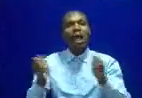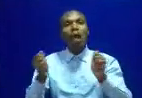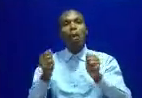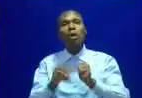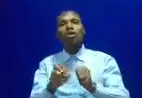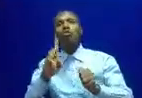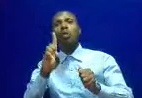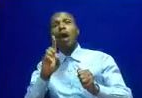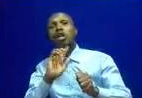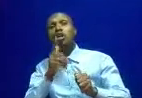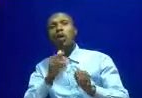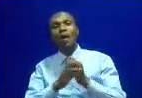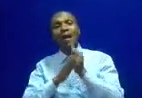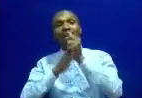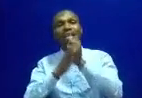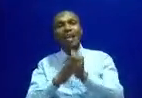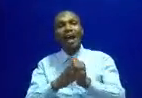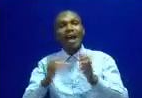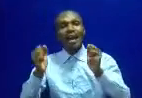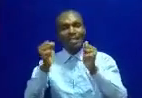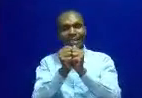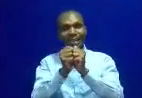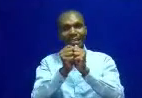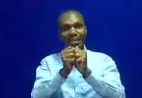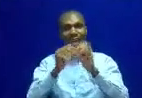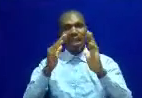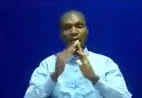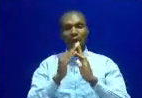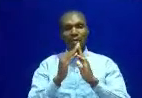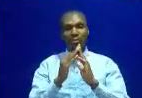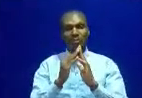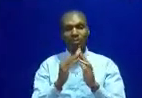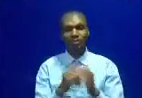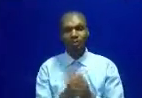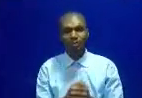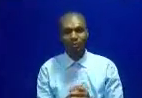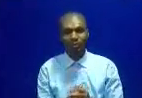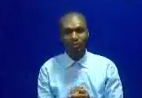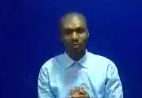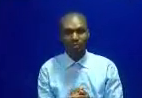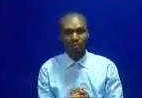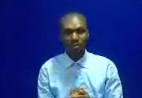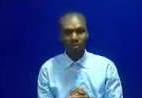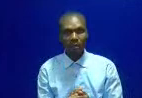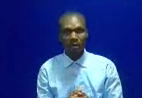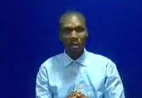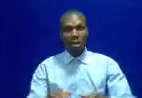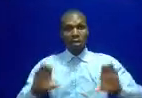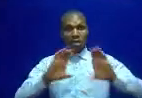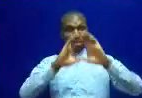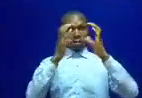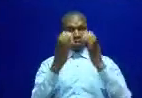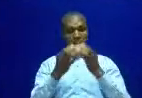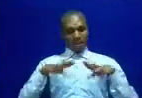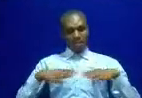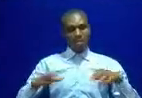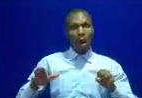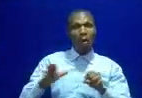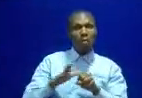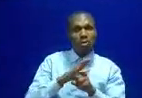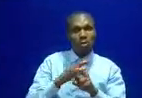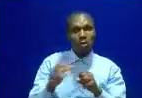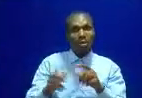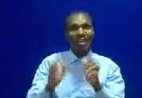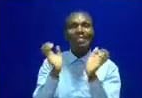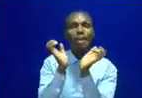Nyanga umurai unyumba 10 ense meyo igorende abantu be community gosemo of justice nabaya